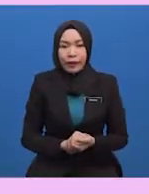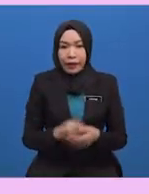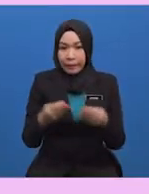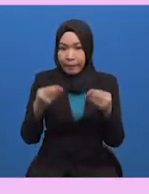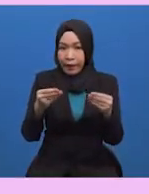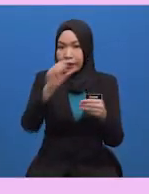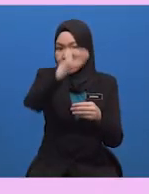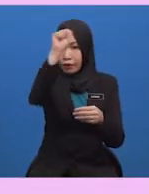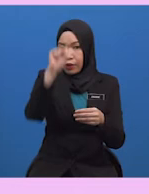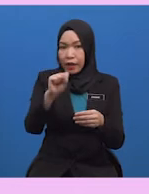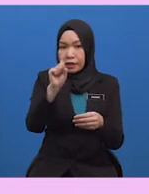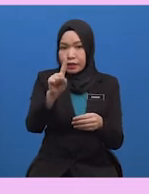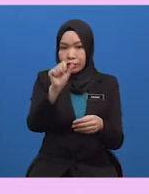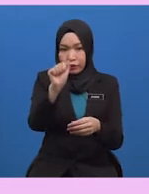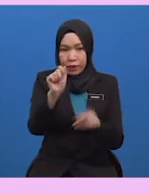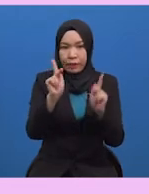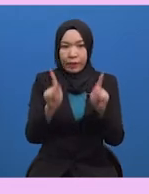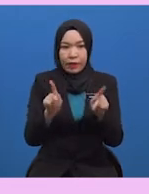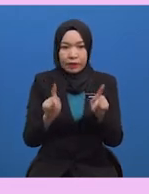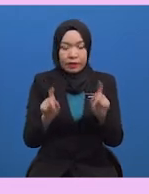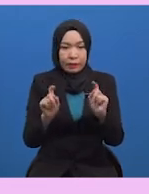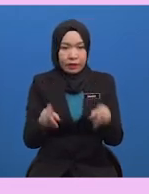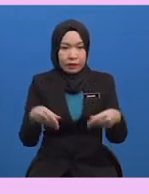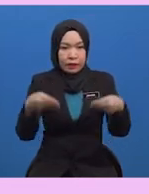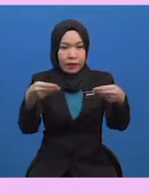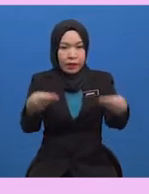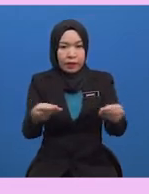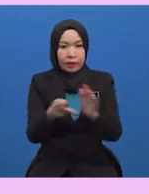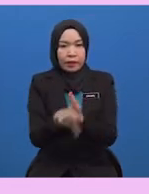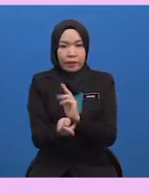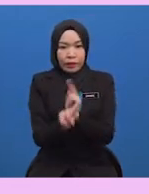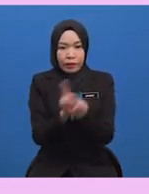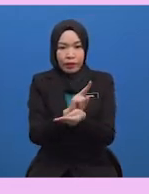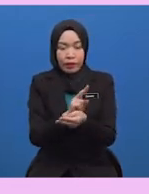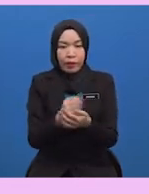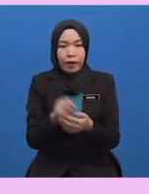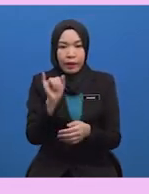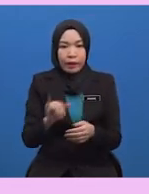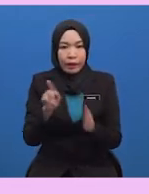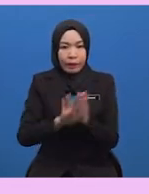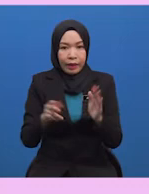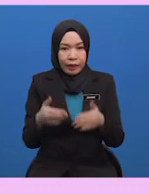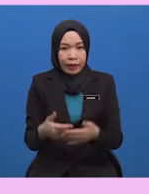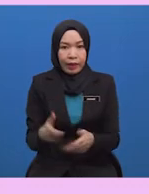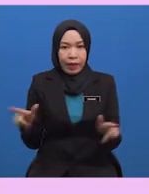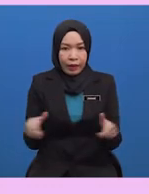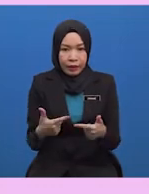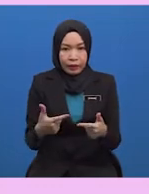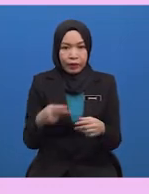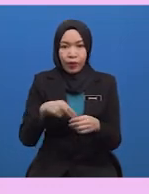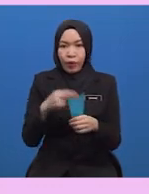Bagi soalan 1A, pelajar perlu memberi perubahan yang berlaku hasil pemodenan sosioekonomi